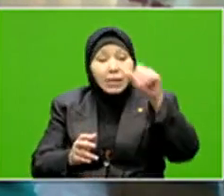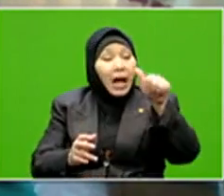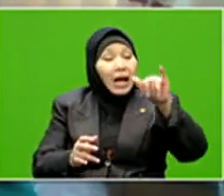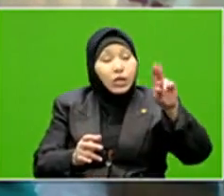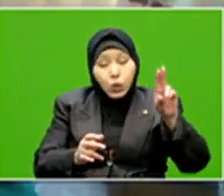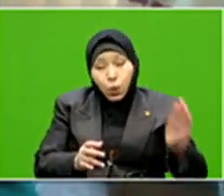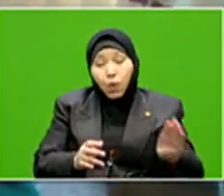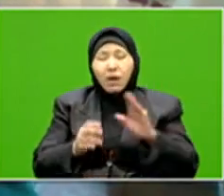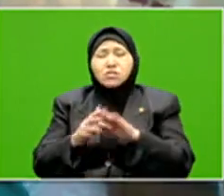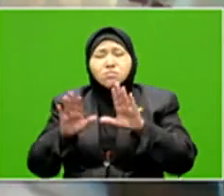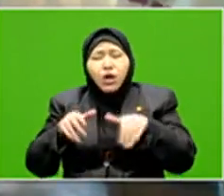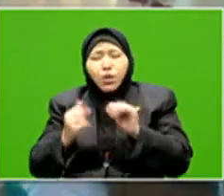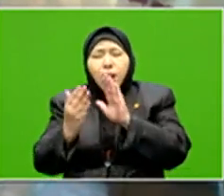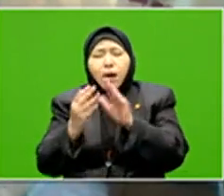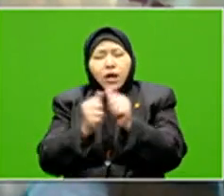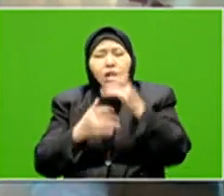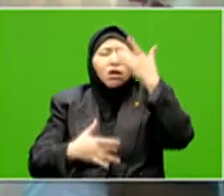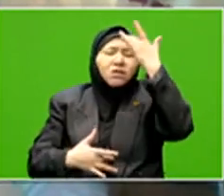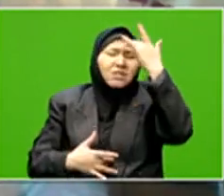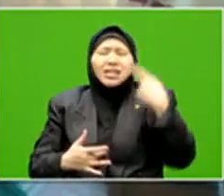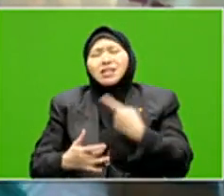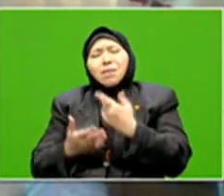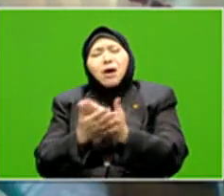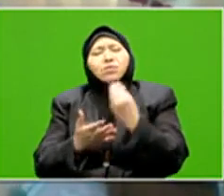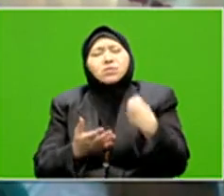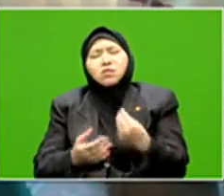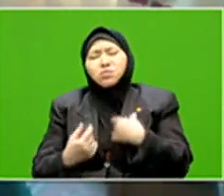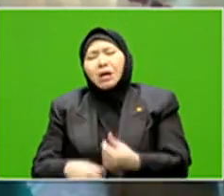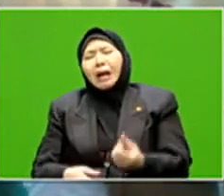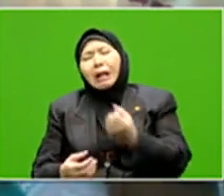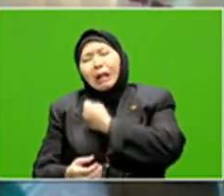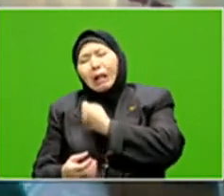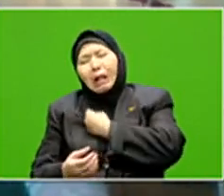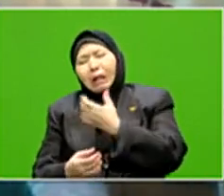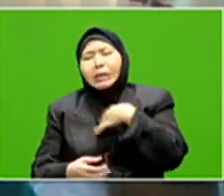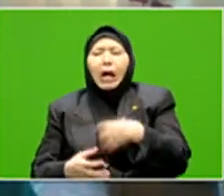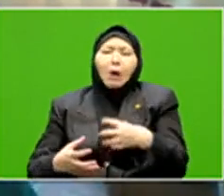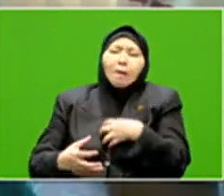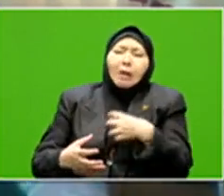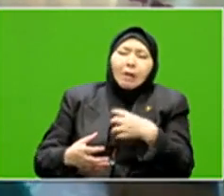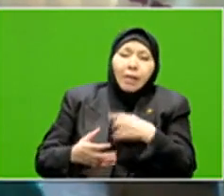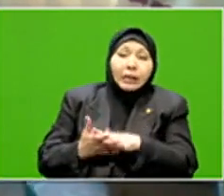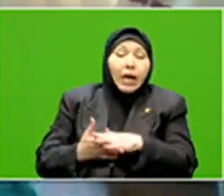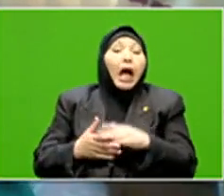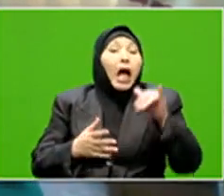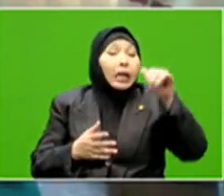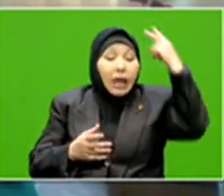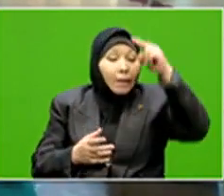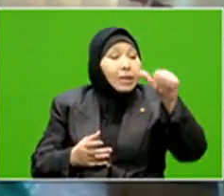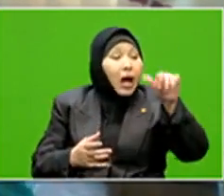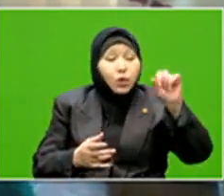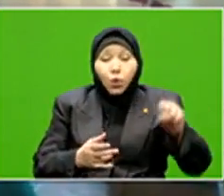berhadapan dengan kesakitan. Kita baru sikit daripada ujian sudah mengeluh, sedangkan Nabi Allah Ayub yang diuji bertahun-tahun lamanya dengan